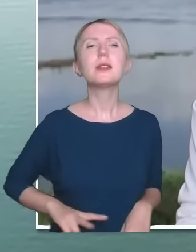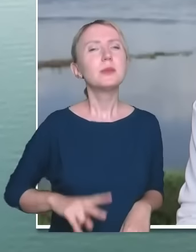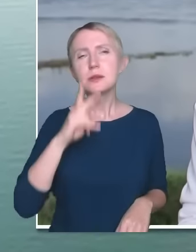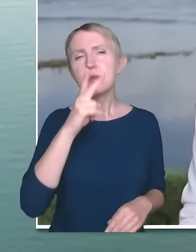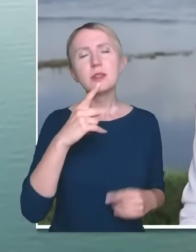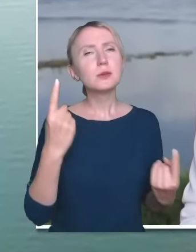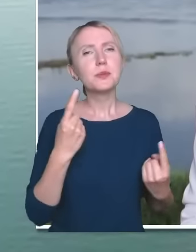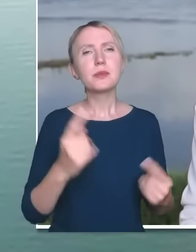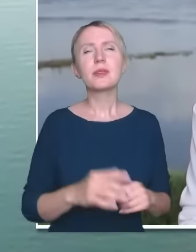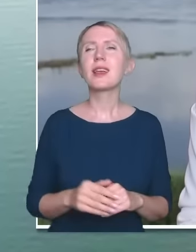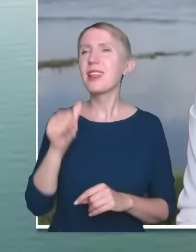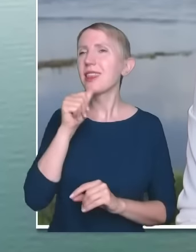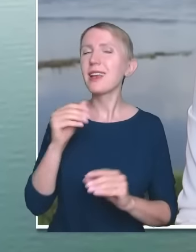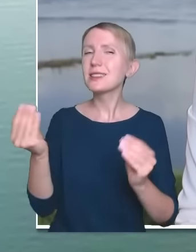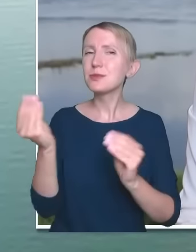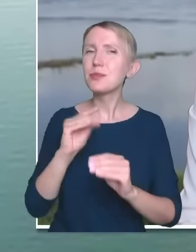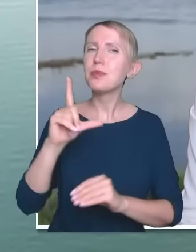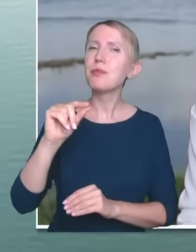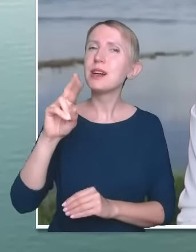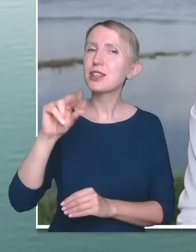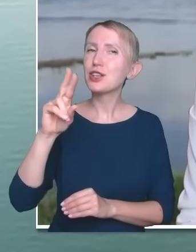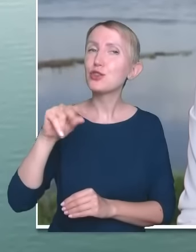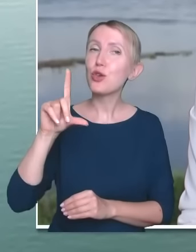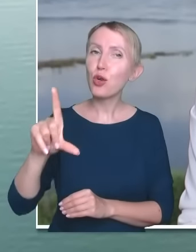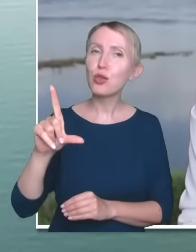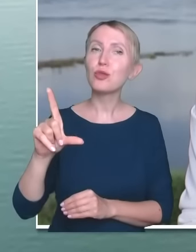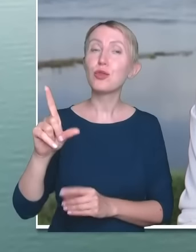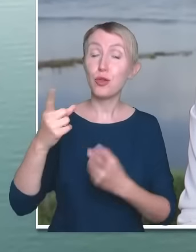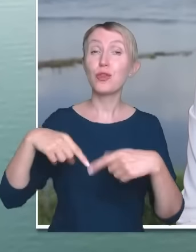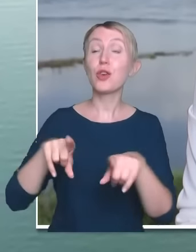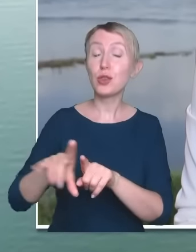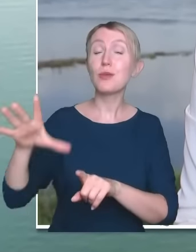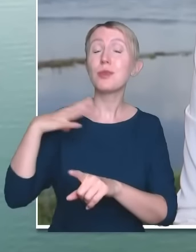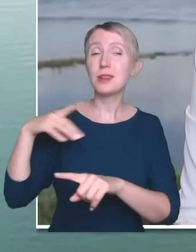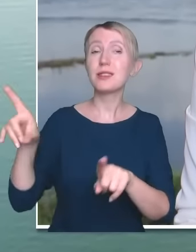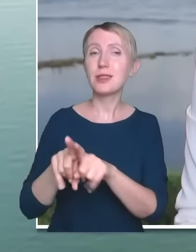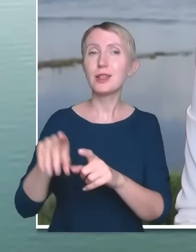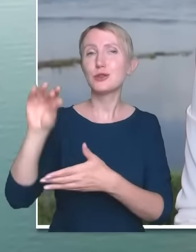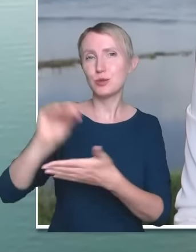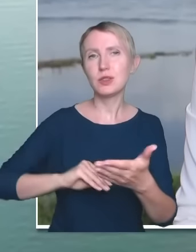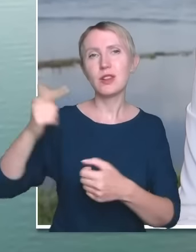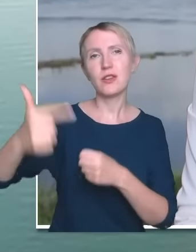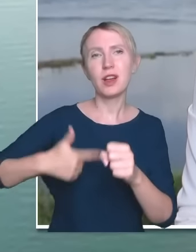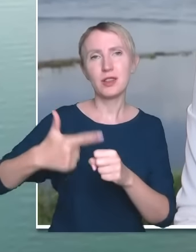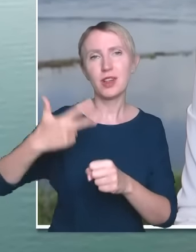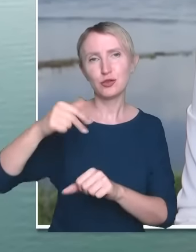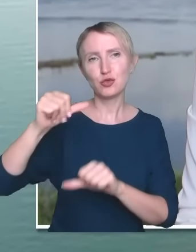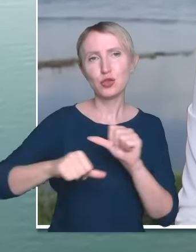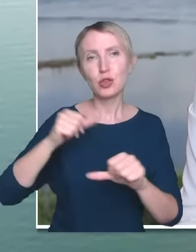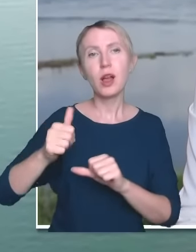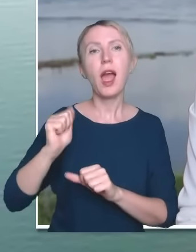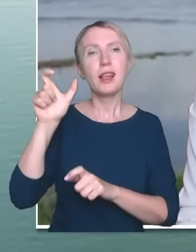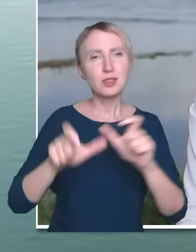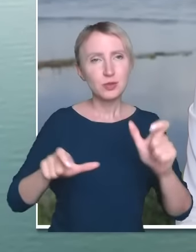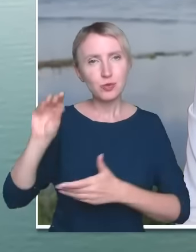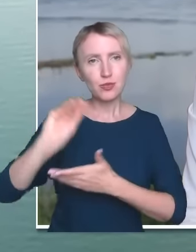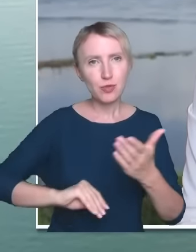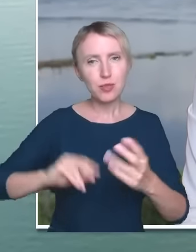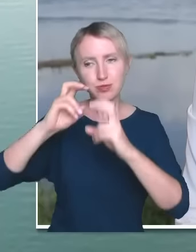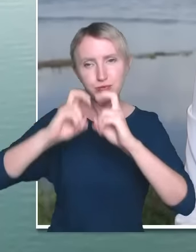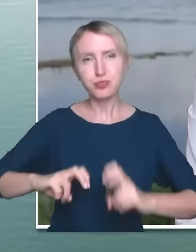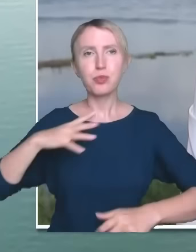My eksperyment z perchydrolem, z wodą utlenioną przeprowadzaliśmy również. On był opisany w 2023 roku przez ekspertów i